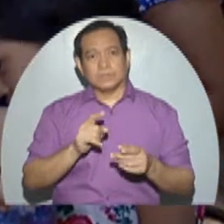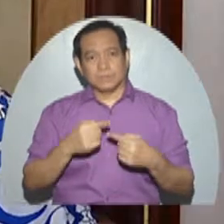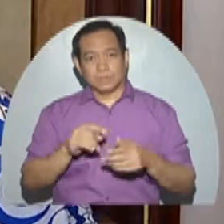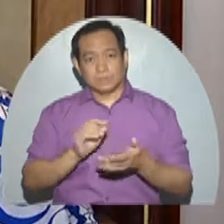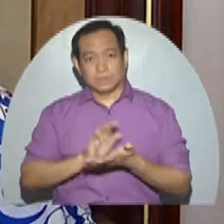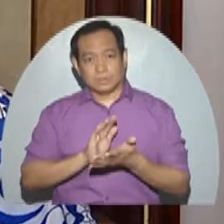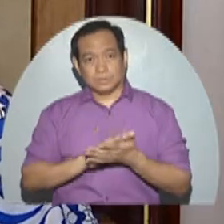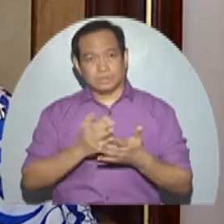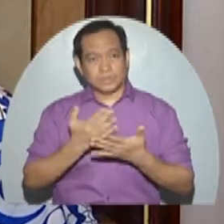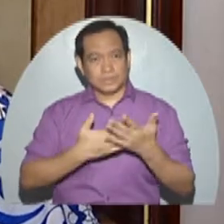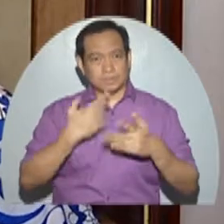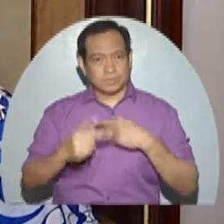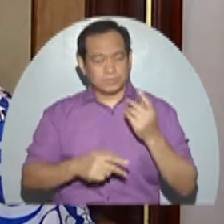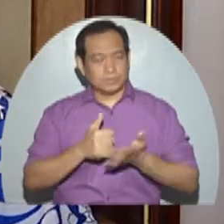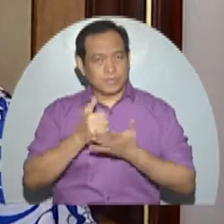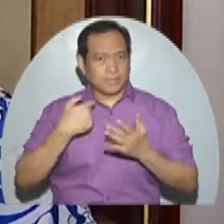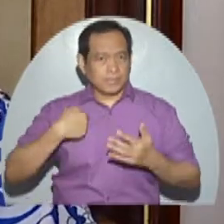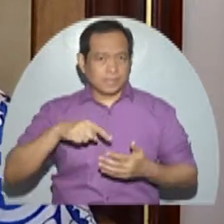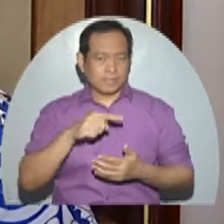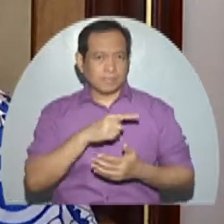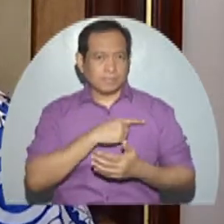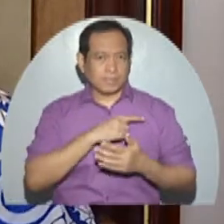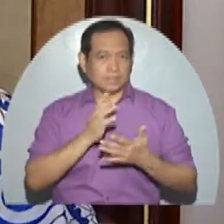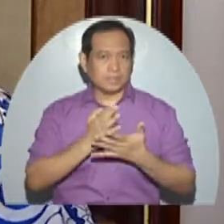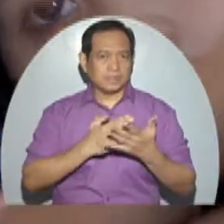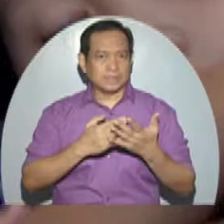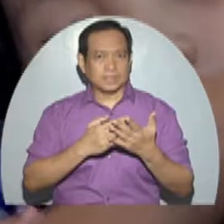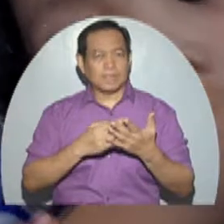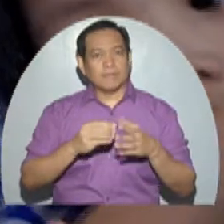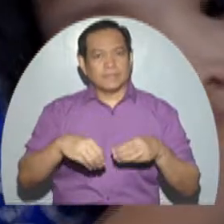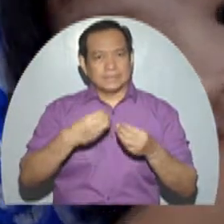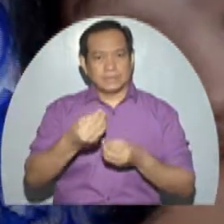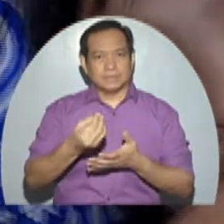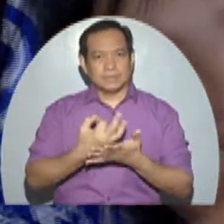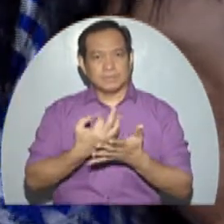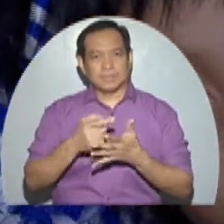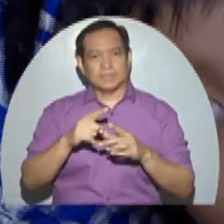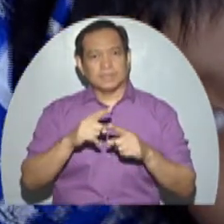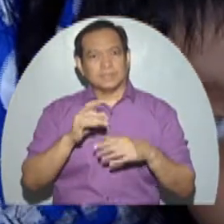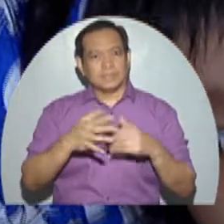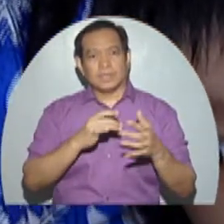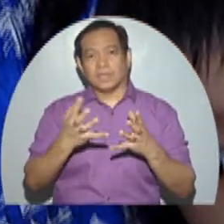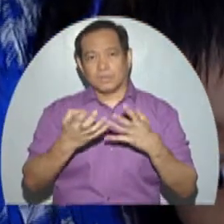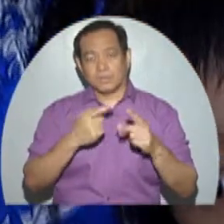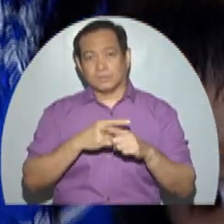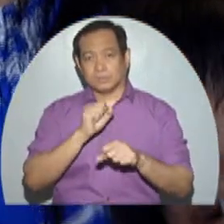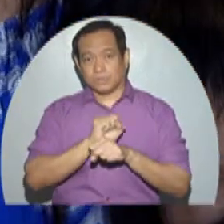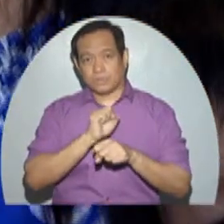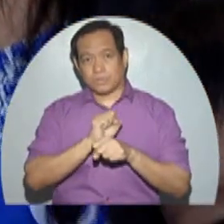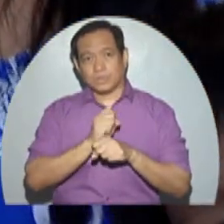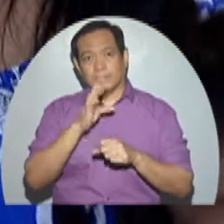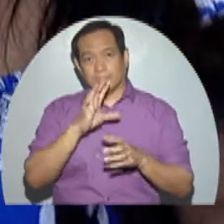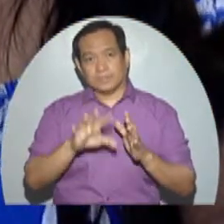may mga dumadating na lang din na tulong, may nag-aabot din sa amin. Ganun na lang po minsan nangyayari sa amin. Kasi kahit gusto kong maghanap buhay, maghanap ng trabaho ulit, kaso